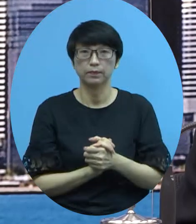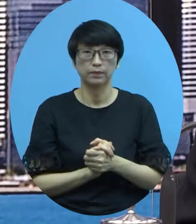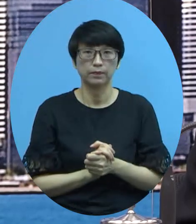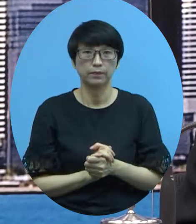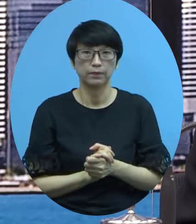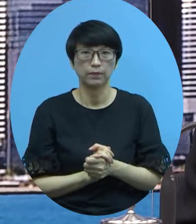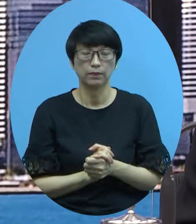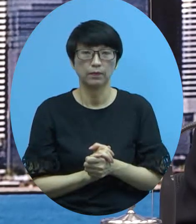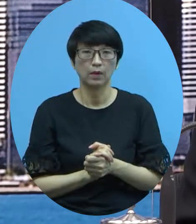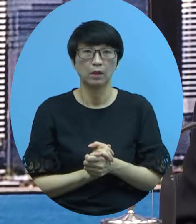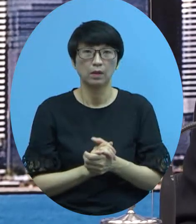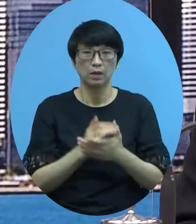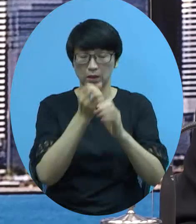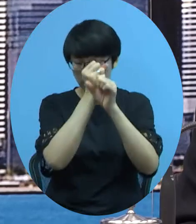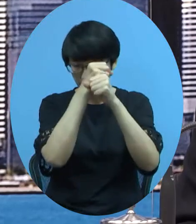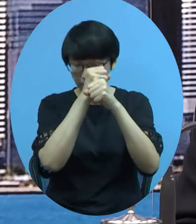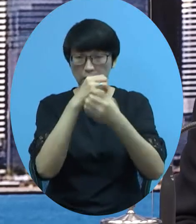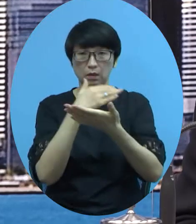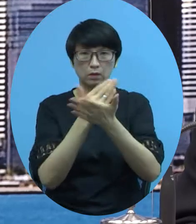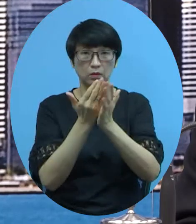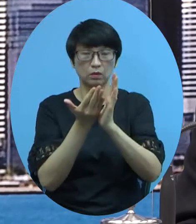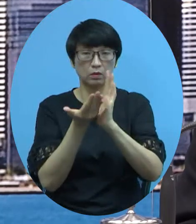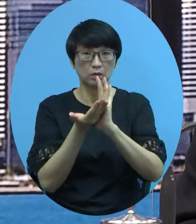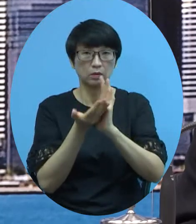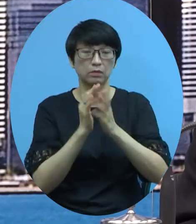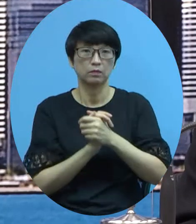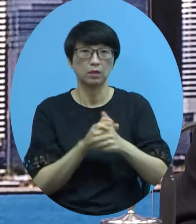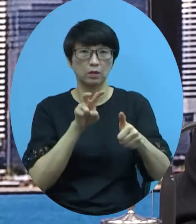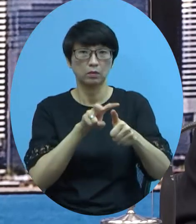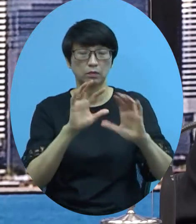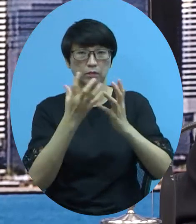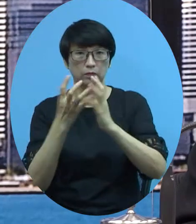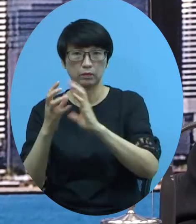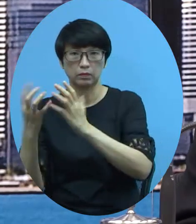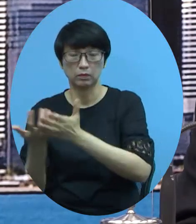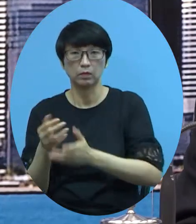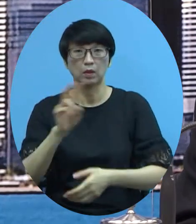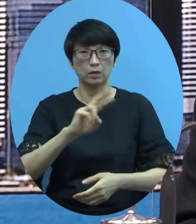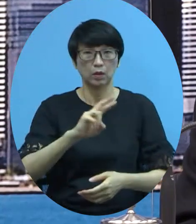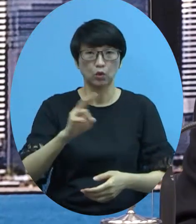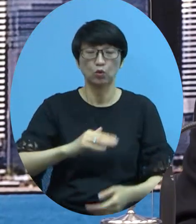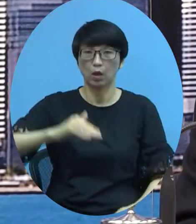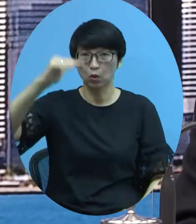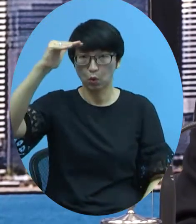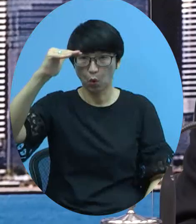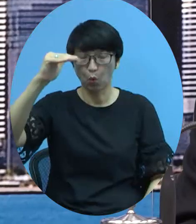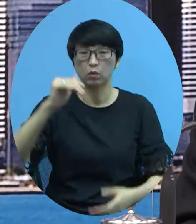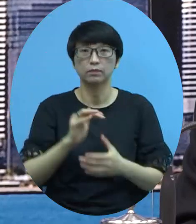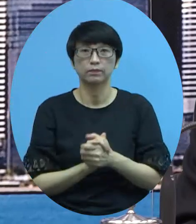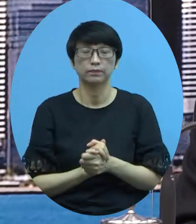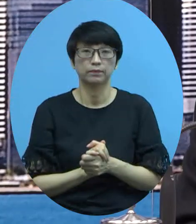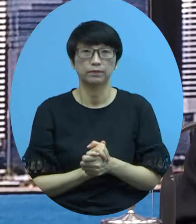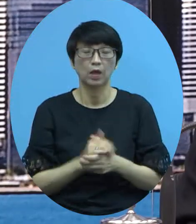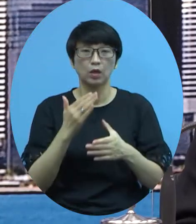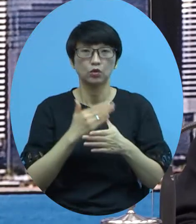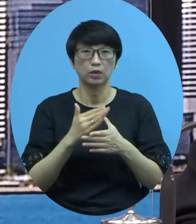啲監測嘅嗰啲組群咧，其實都係屬於一個高嘅嚇嘅水平啊。咁